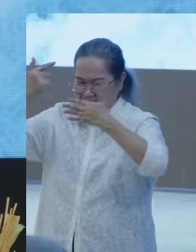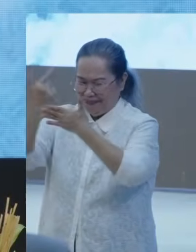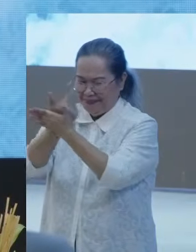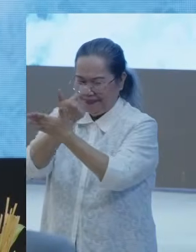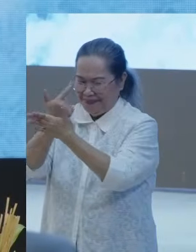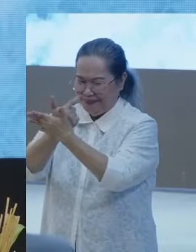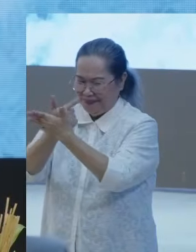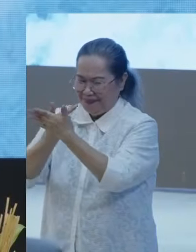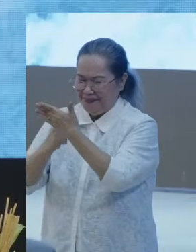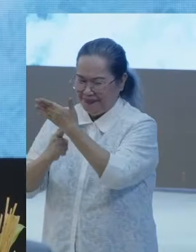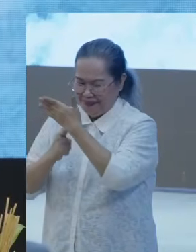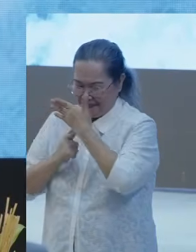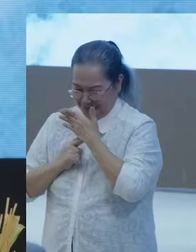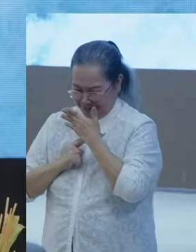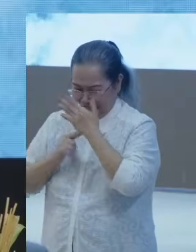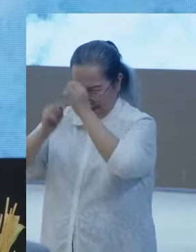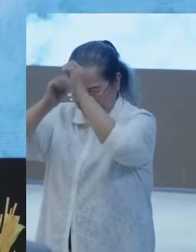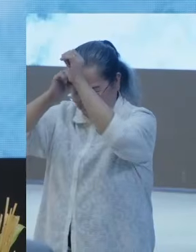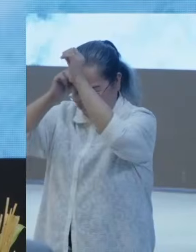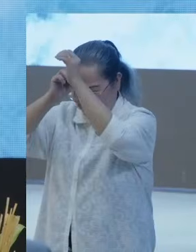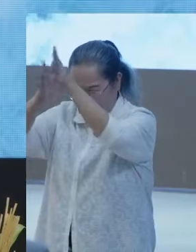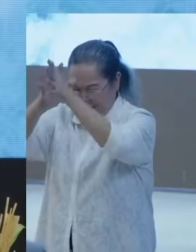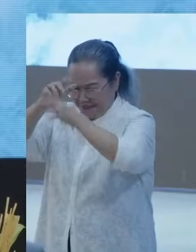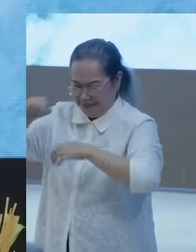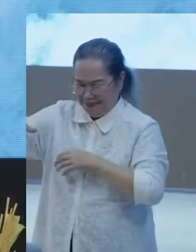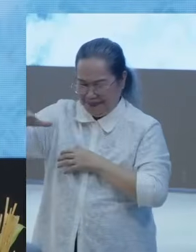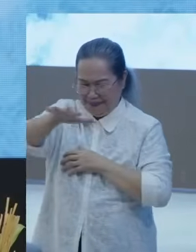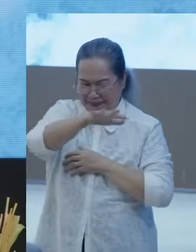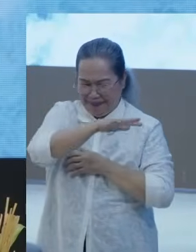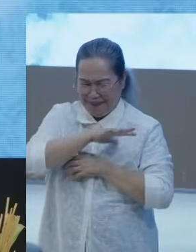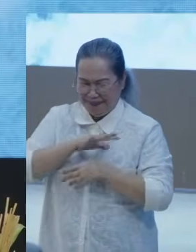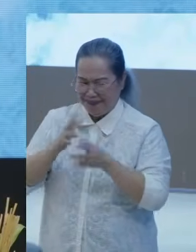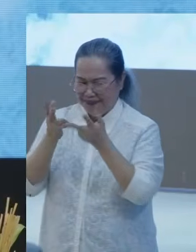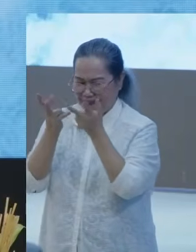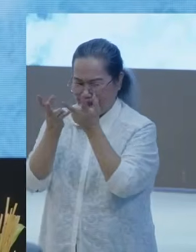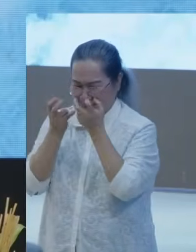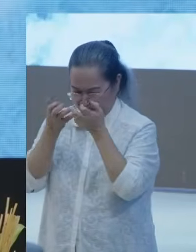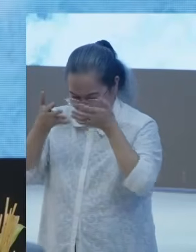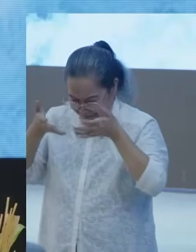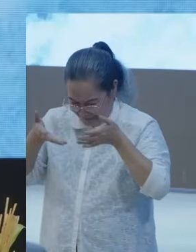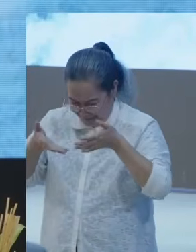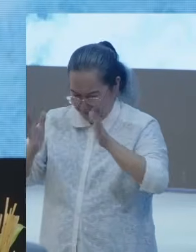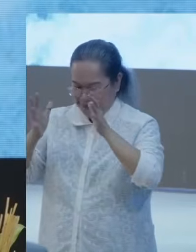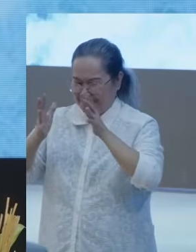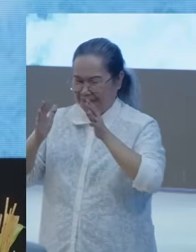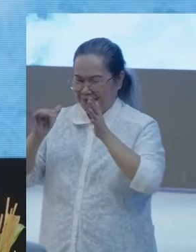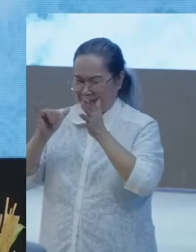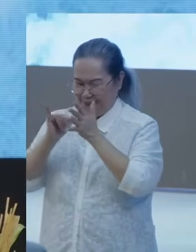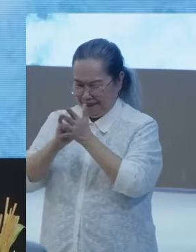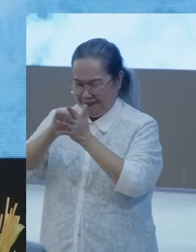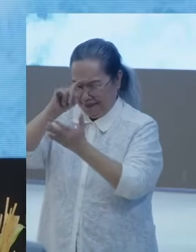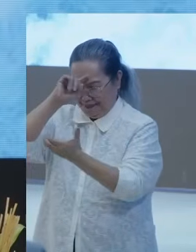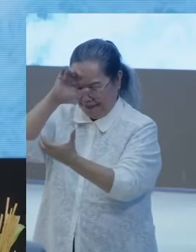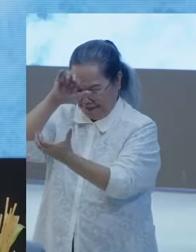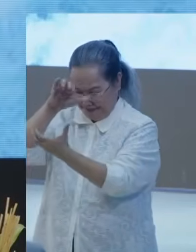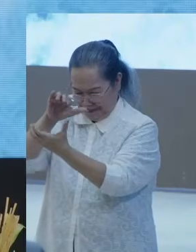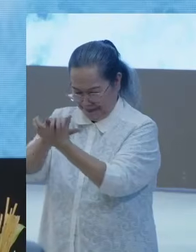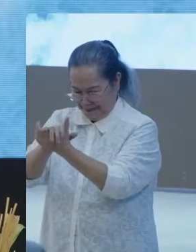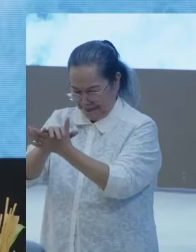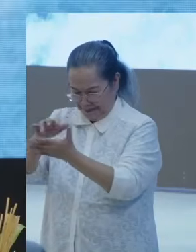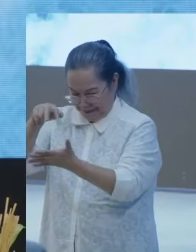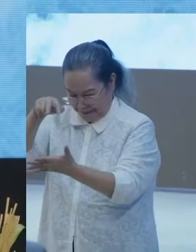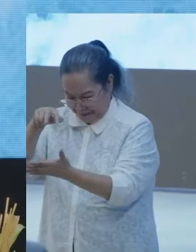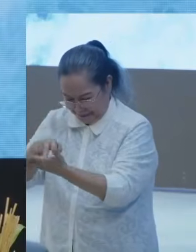Itulot mo, Ama, na lahat kaming na nakarinig ay maniwala,